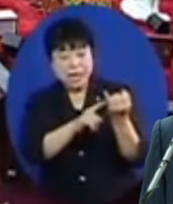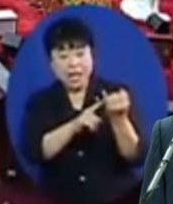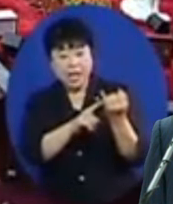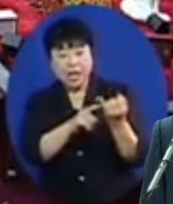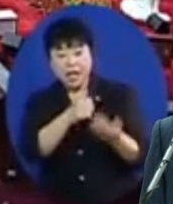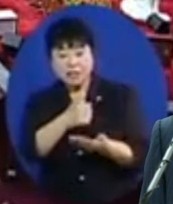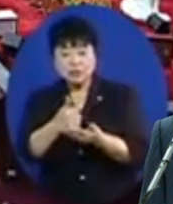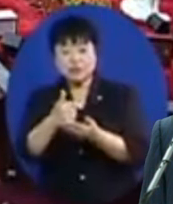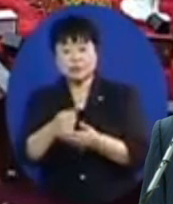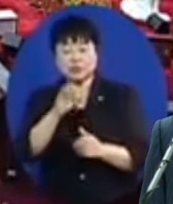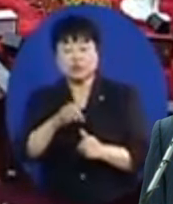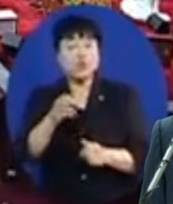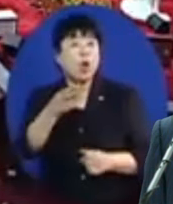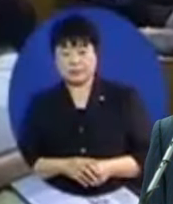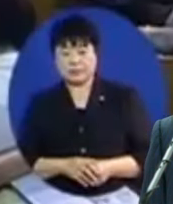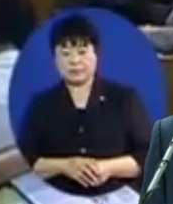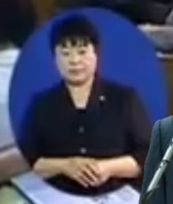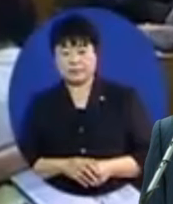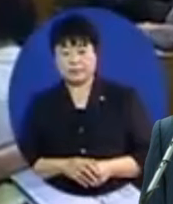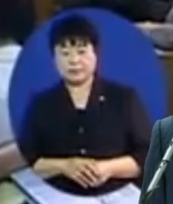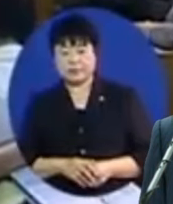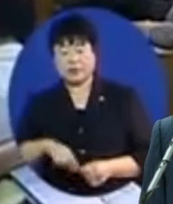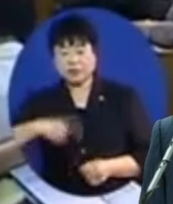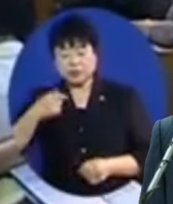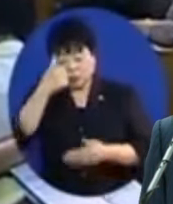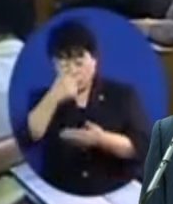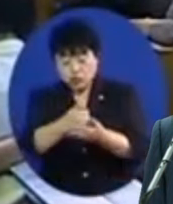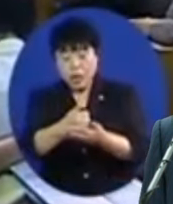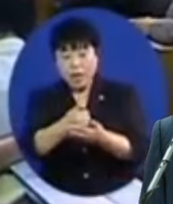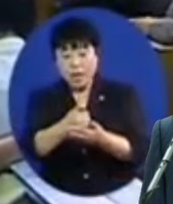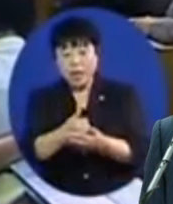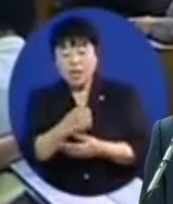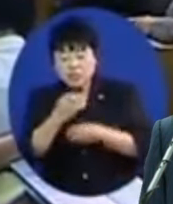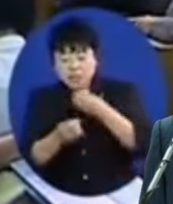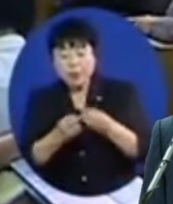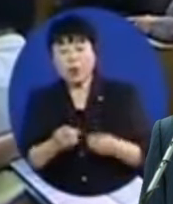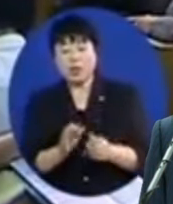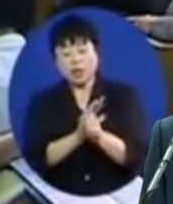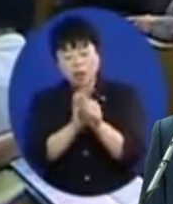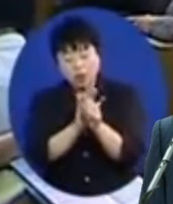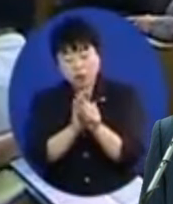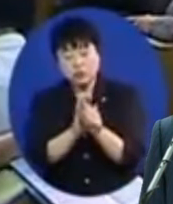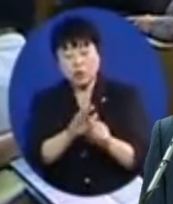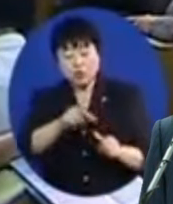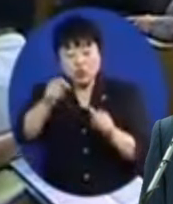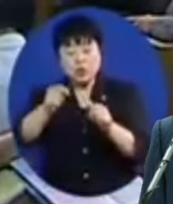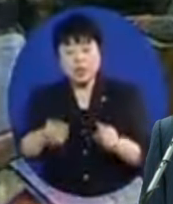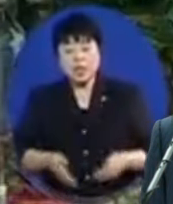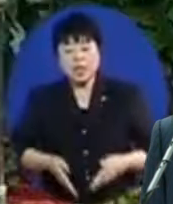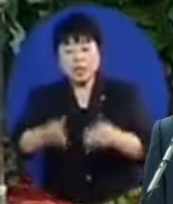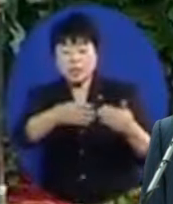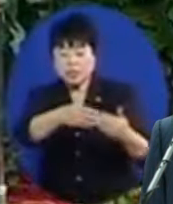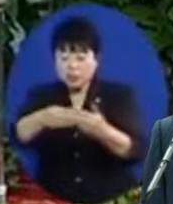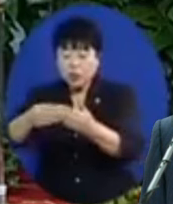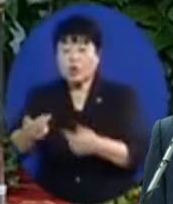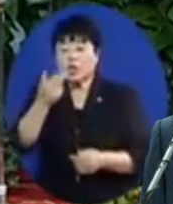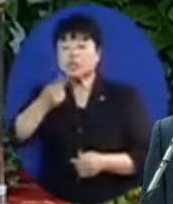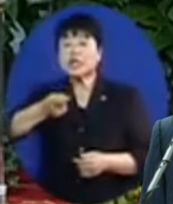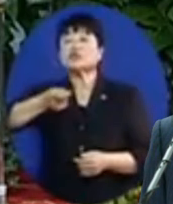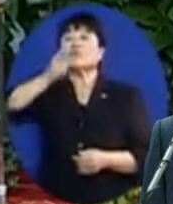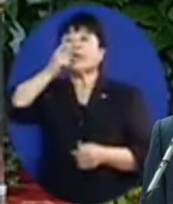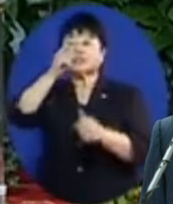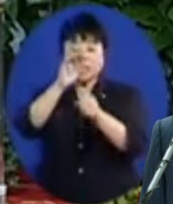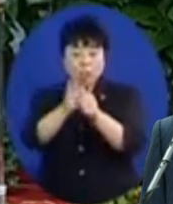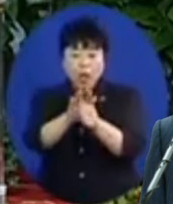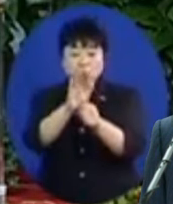주님께서 정죄하지 아니하시고 스스로 죄를 자복하게 유도하시고 구원의 길로 이끌어서 생수를 마시게